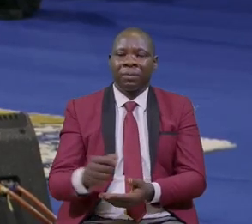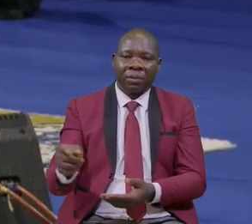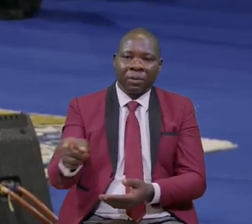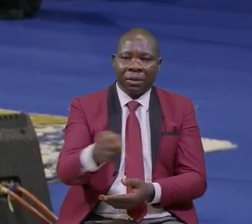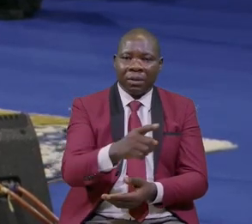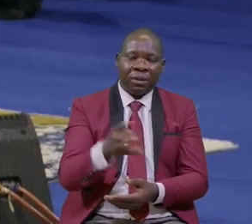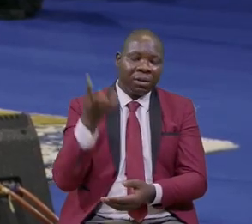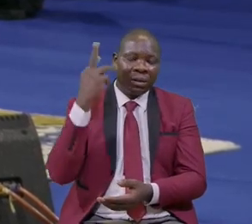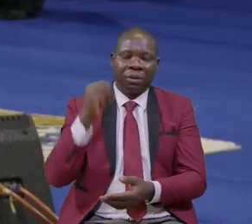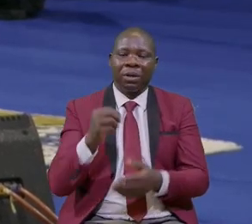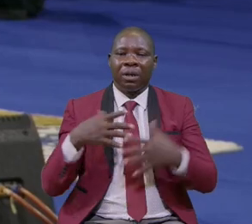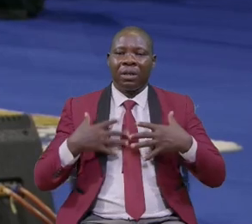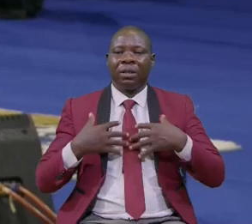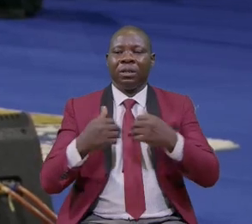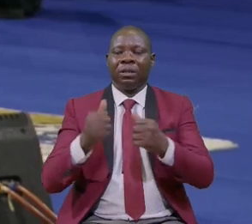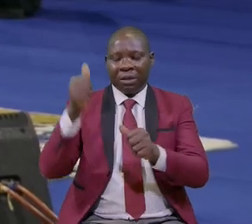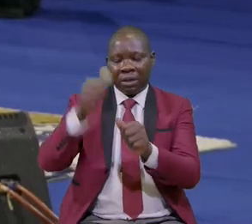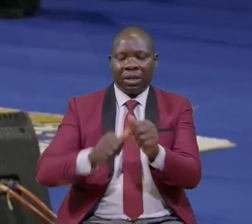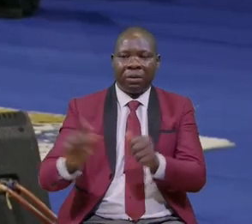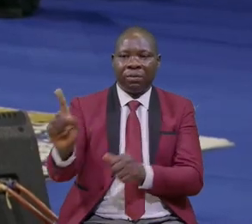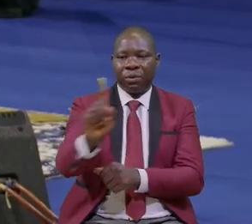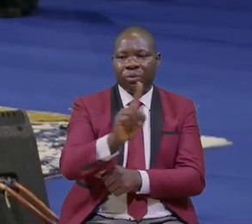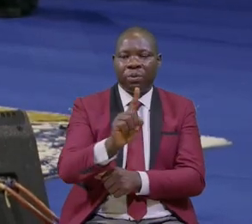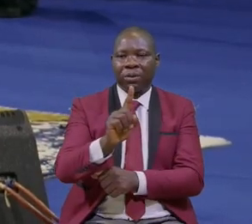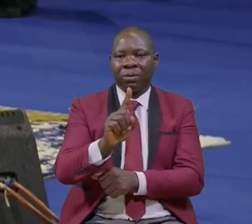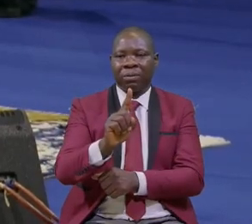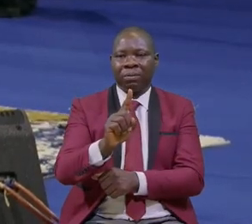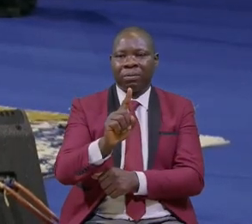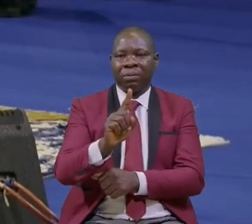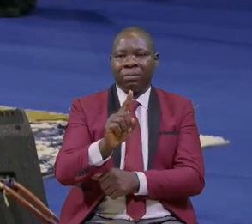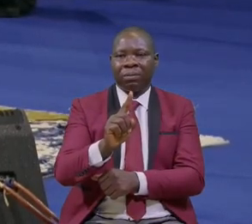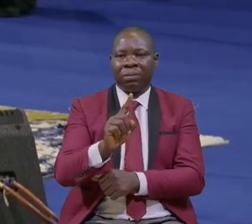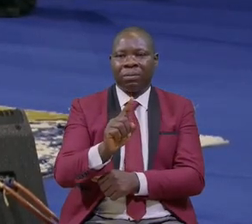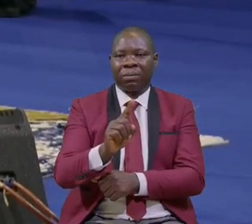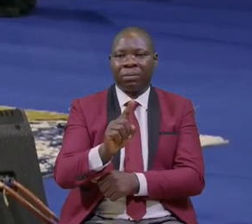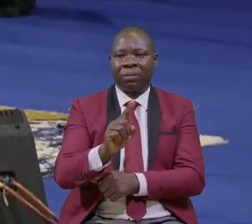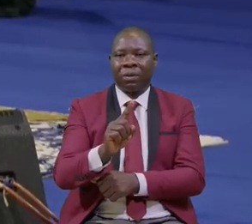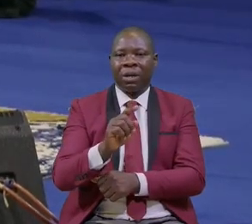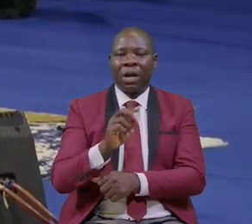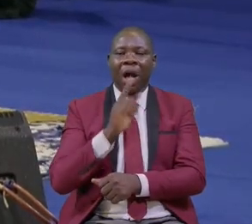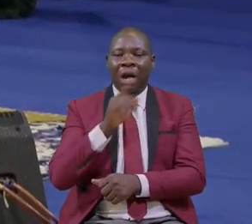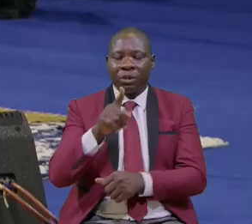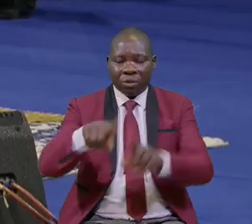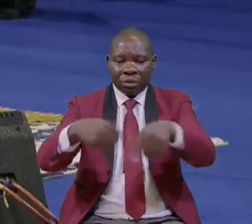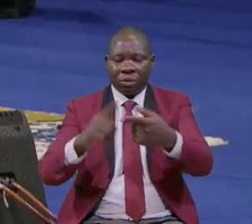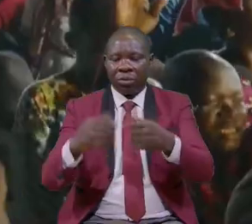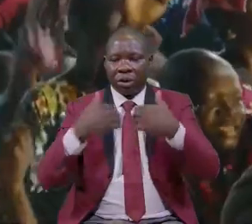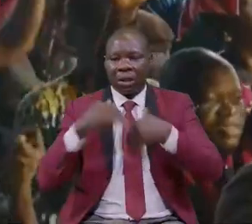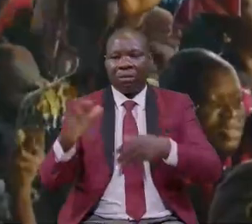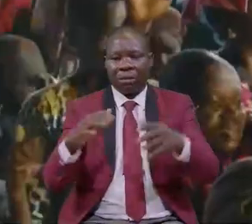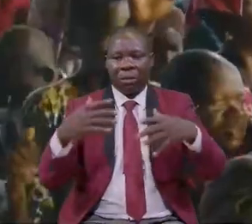amen il étaient tous guéris est-ce que tu vas avir ta